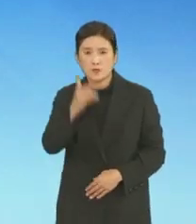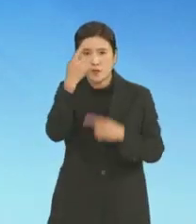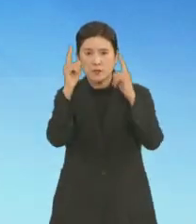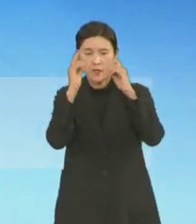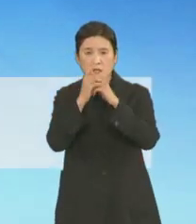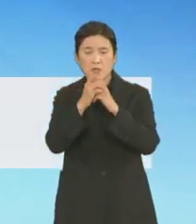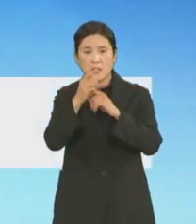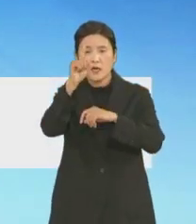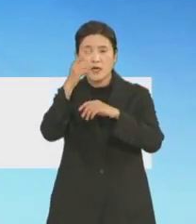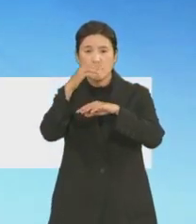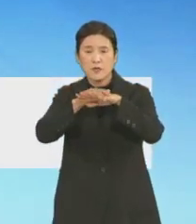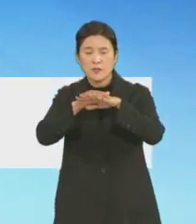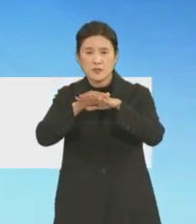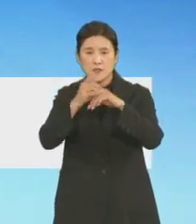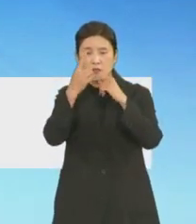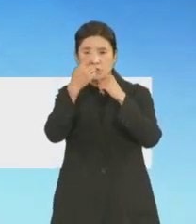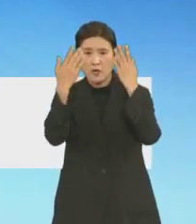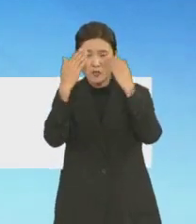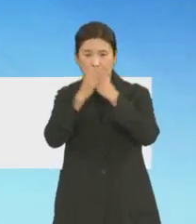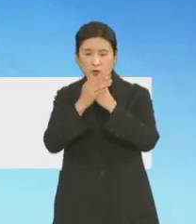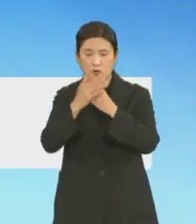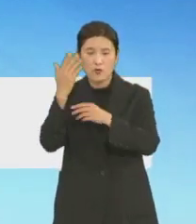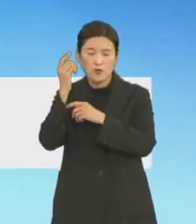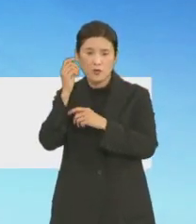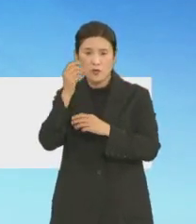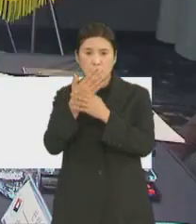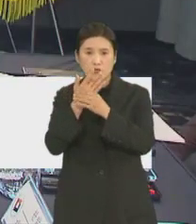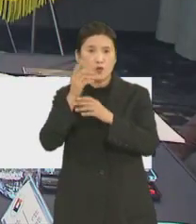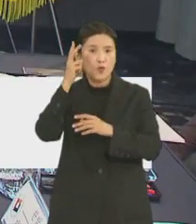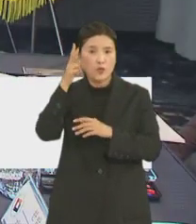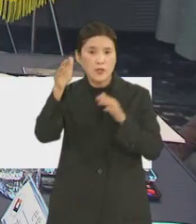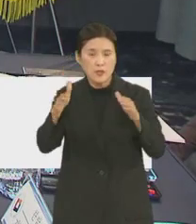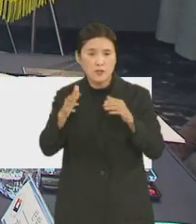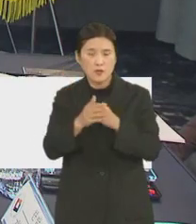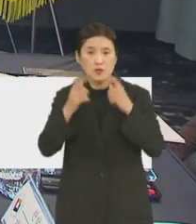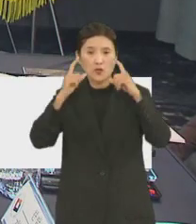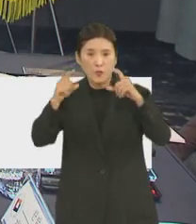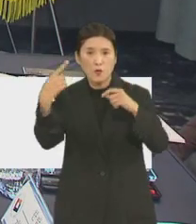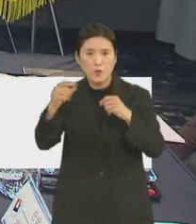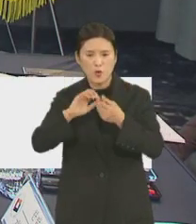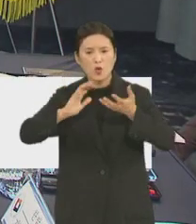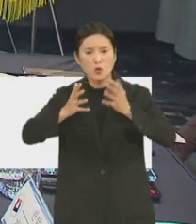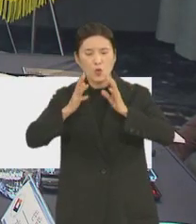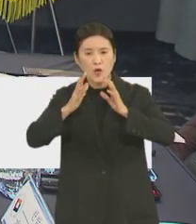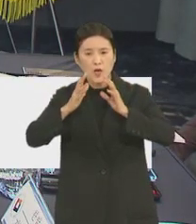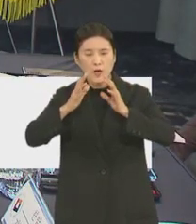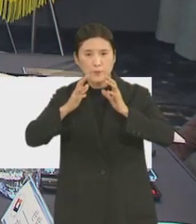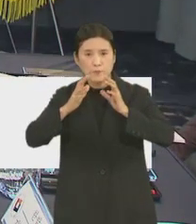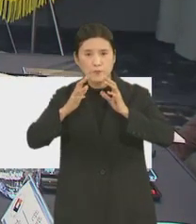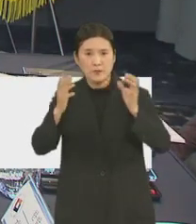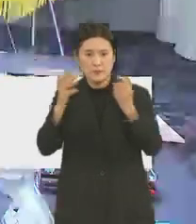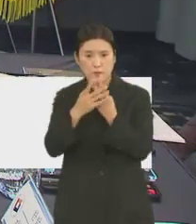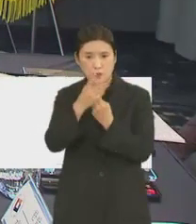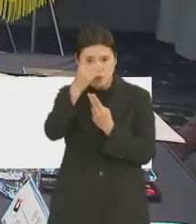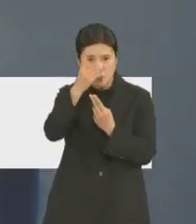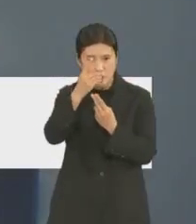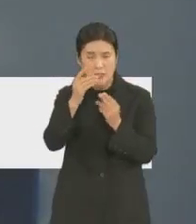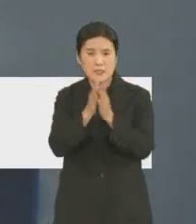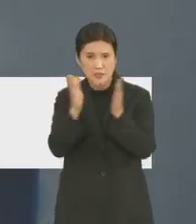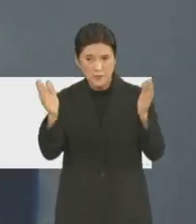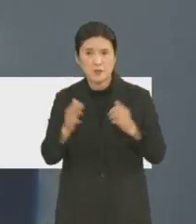충남대와 한밭대가 대전 유성구의 한 호텔에서 공동 선포식을 갔고 두 대학의 통합 논의 시작을 대내외 공식적으로